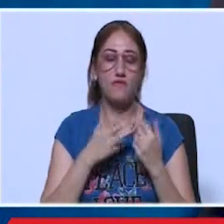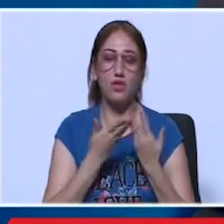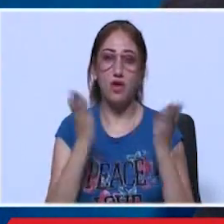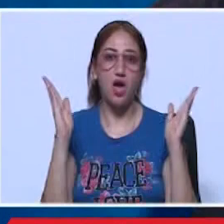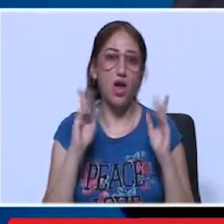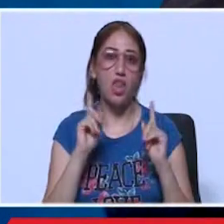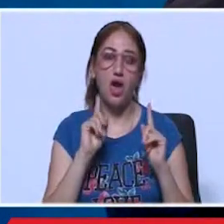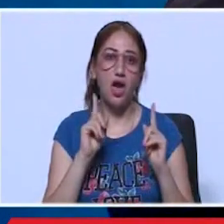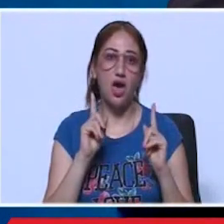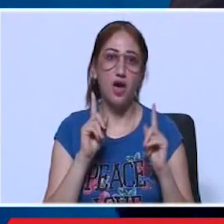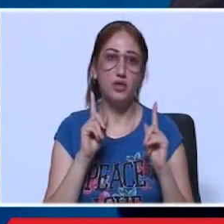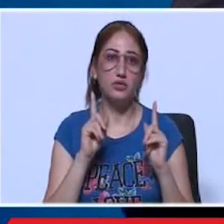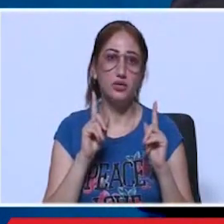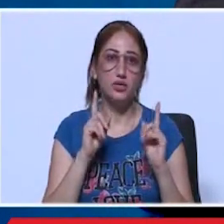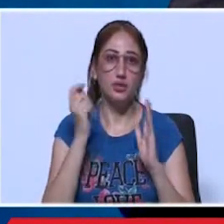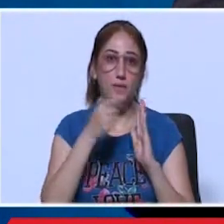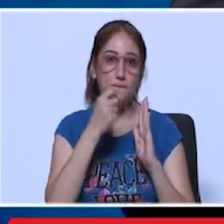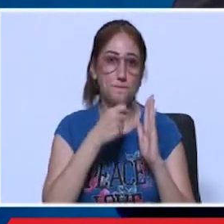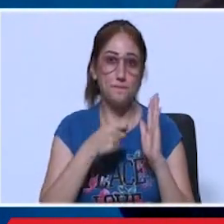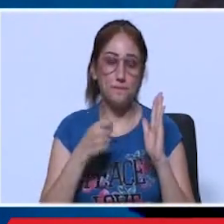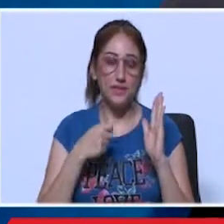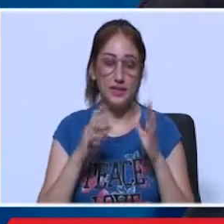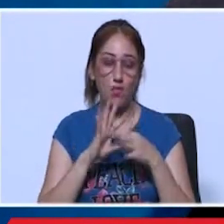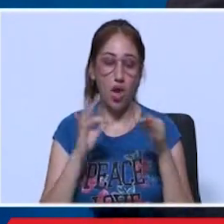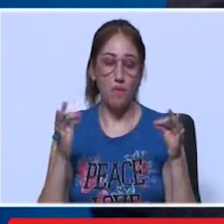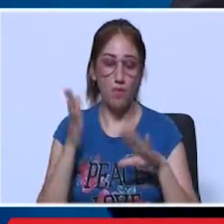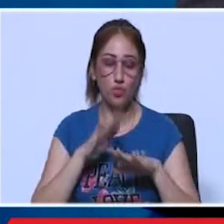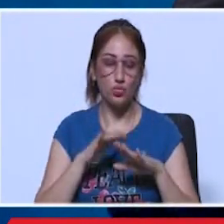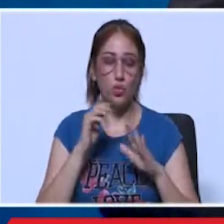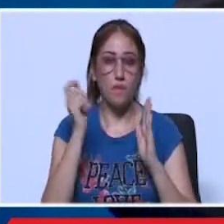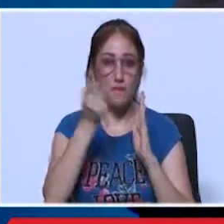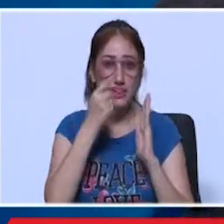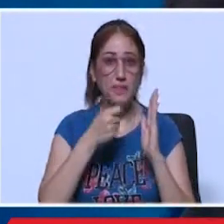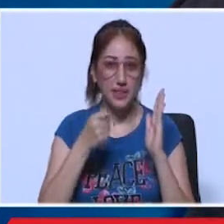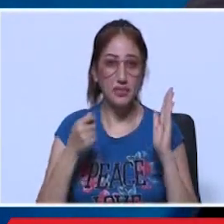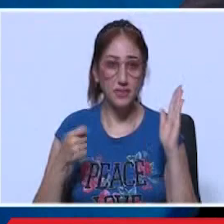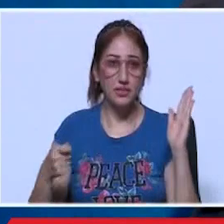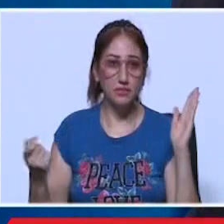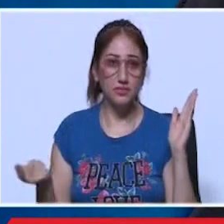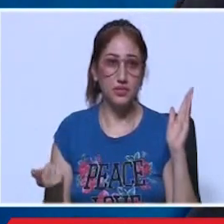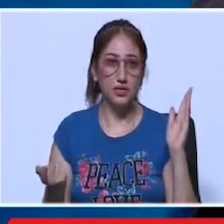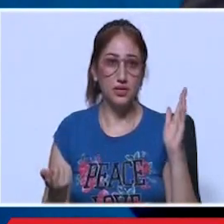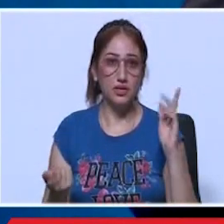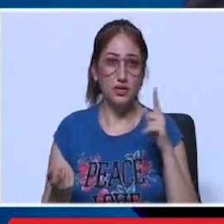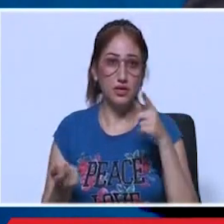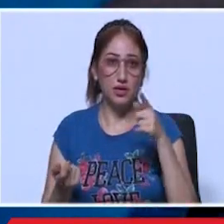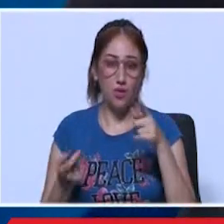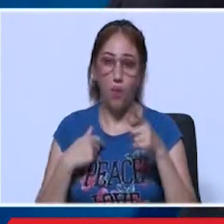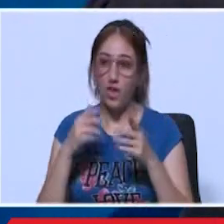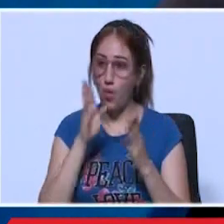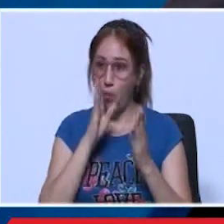دي كان روزا اليوسف بيكتبوا عن الموضوع ده مقالات كتيره جدا وانا كنت بعمل باخد المقالات